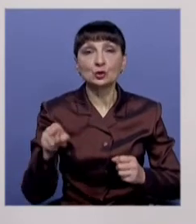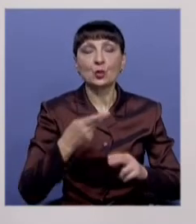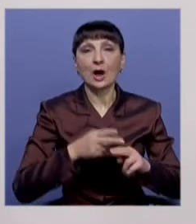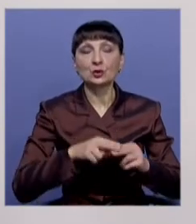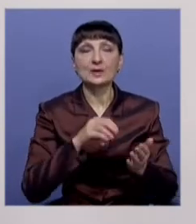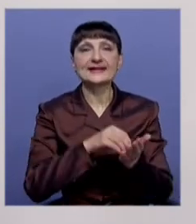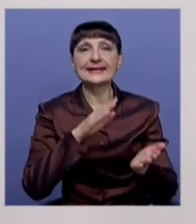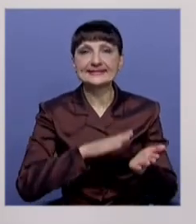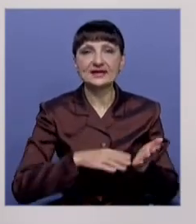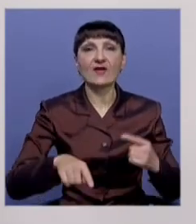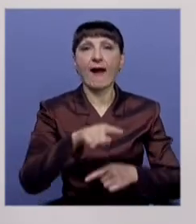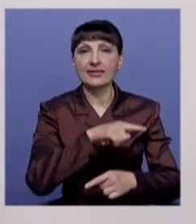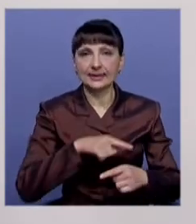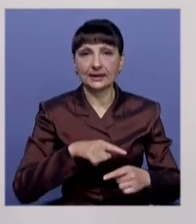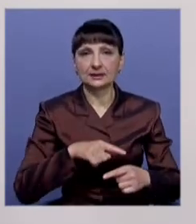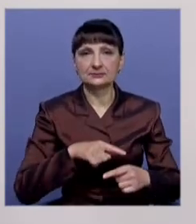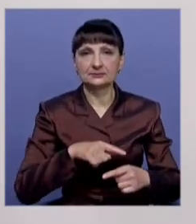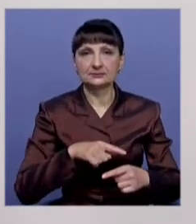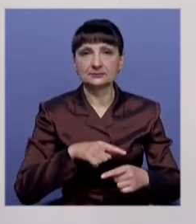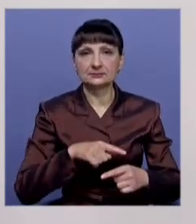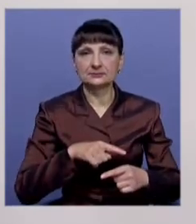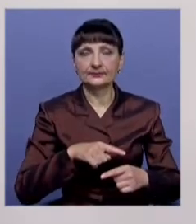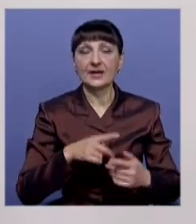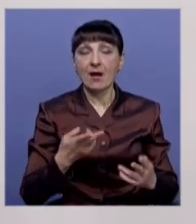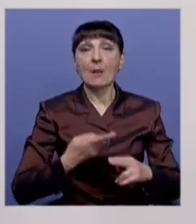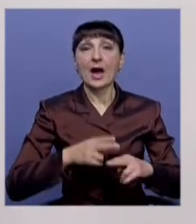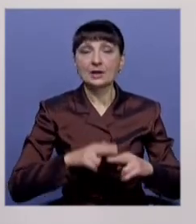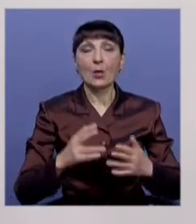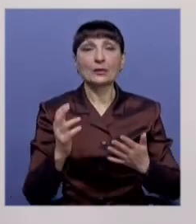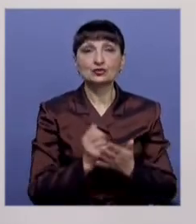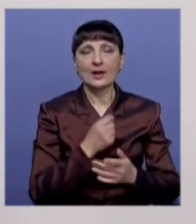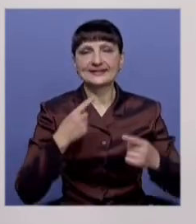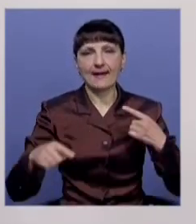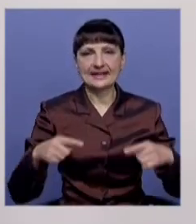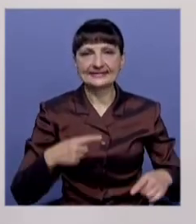зарегистрировали они. Поэтому получается разница.